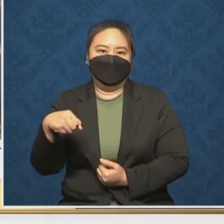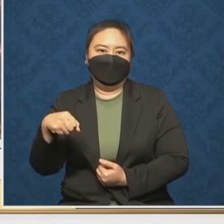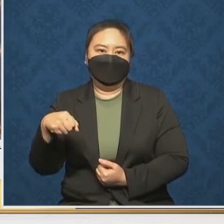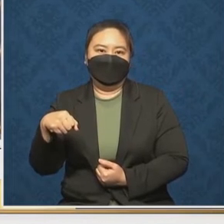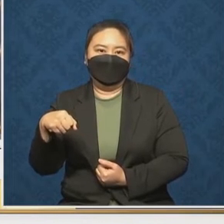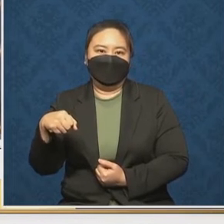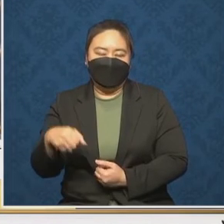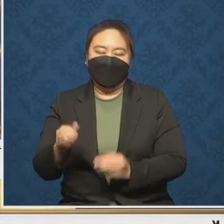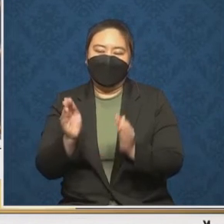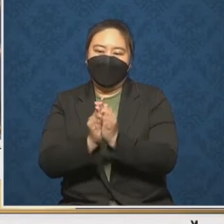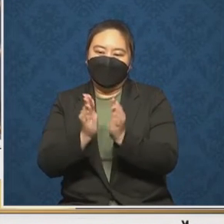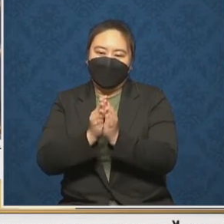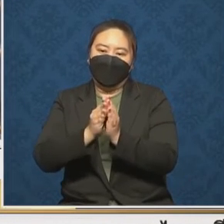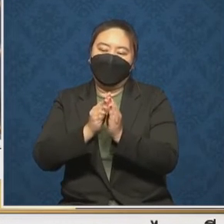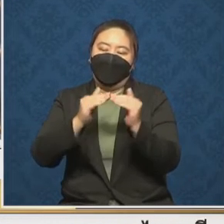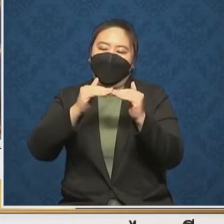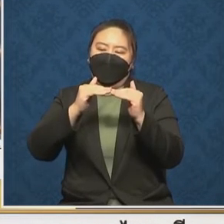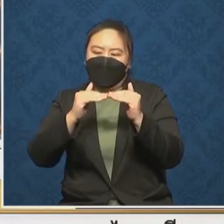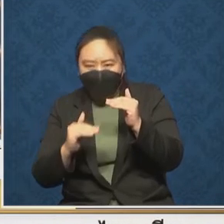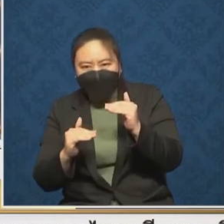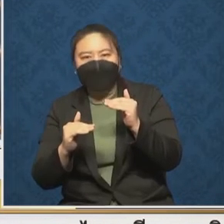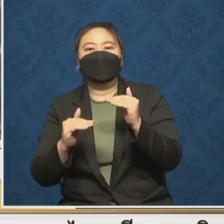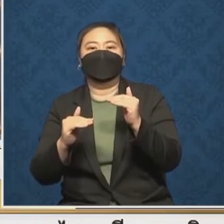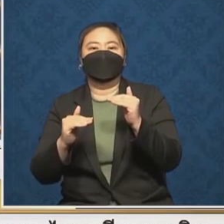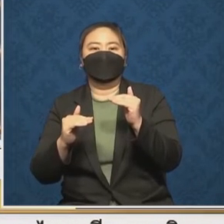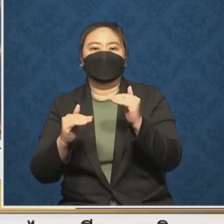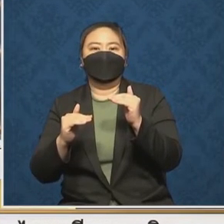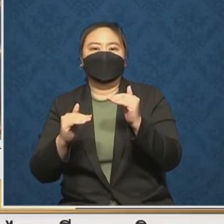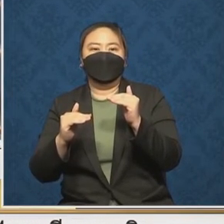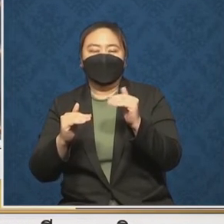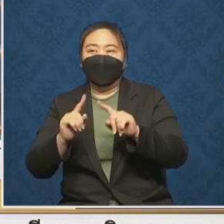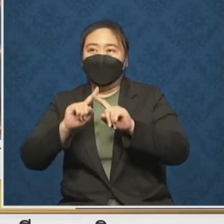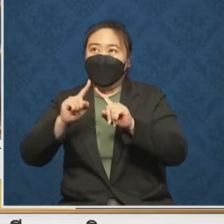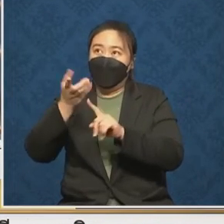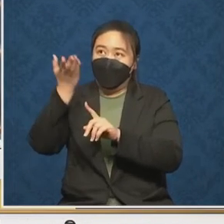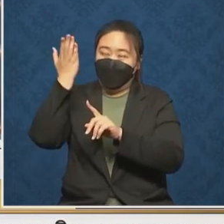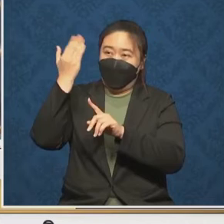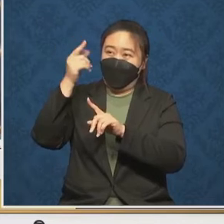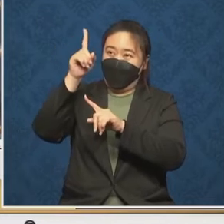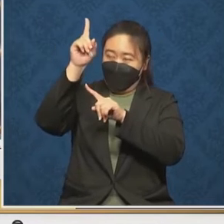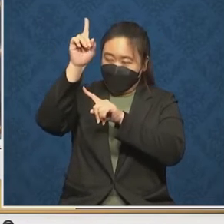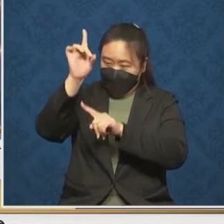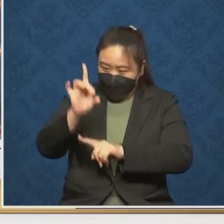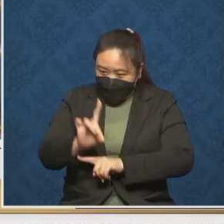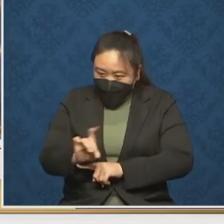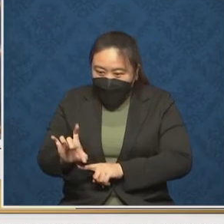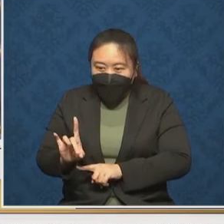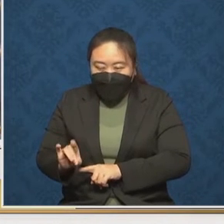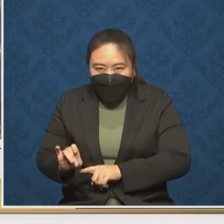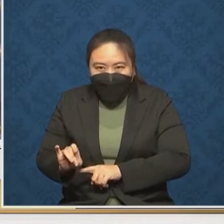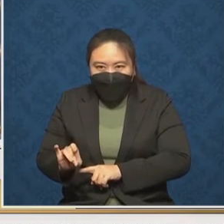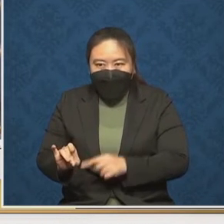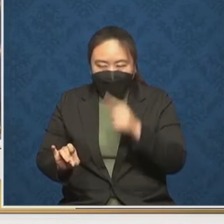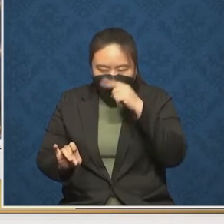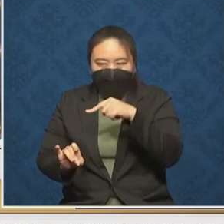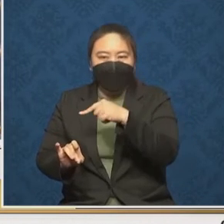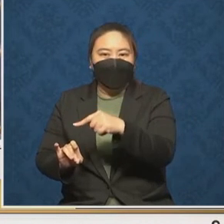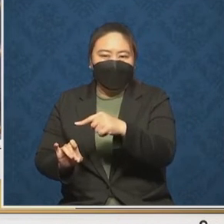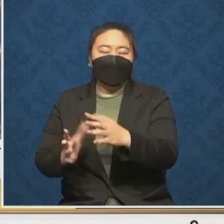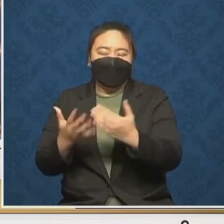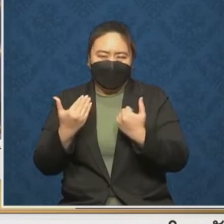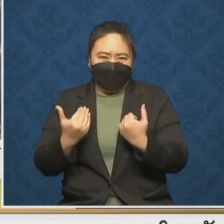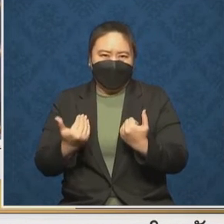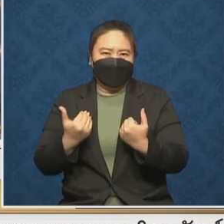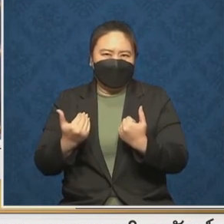คะแนนก็ต่ำมาอีกหนึ่งคะแนนแต่ที่ลงไปเยอะจาก 180อันนี้คือถามว่าการ